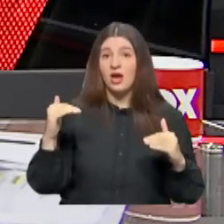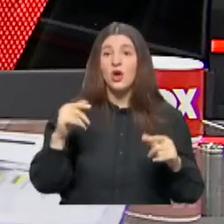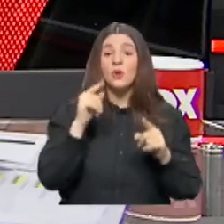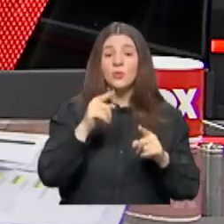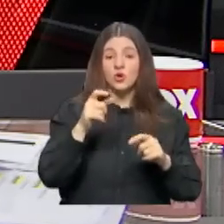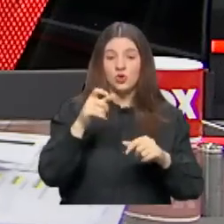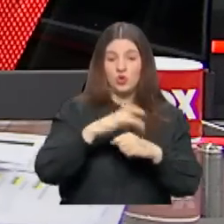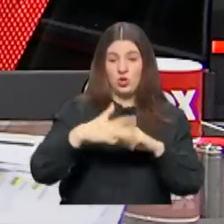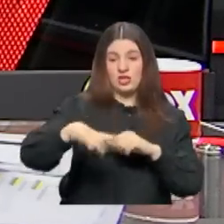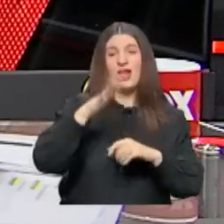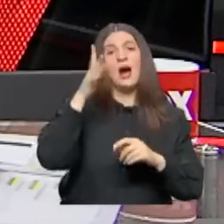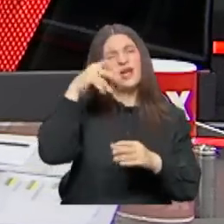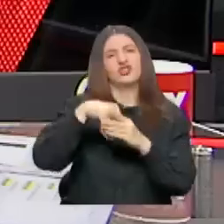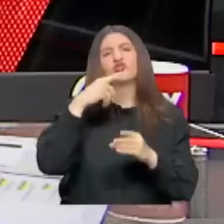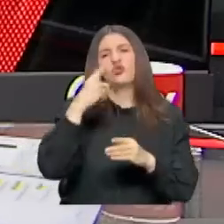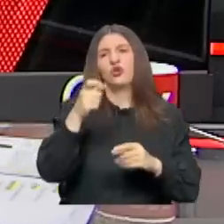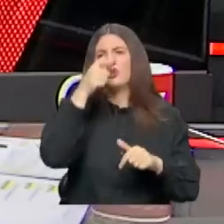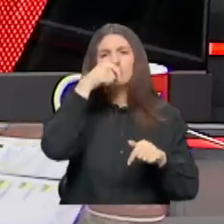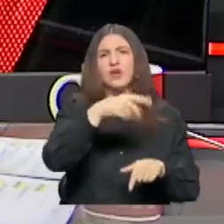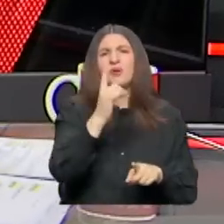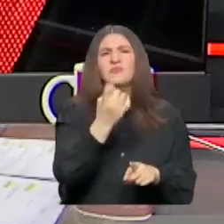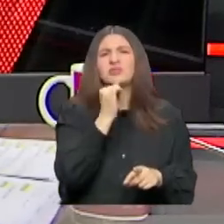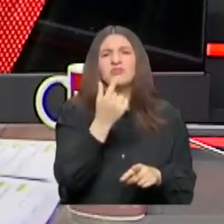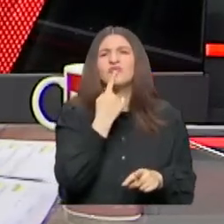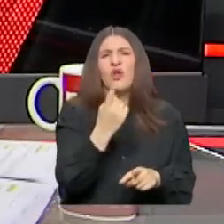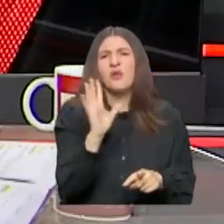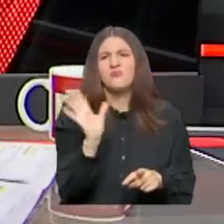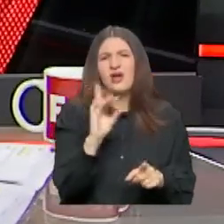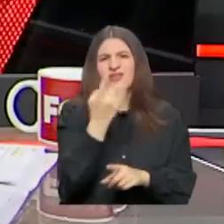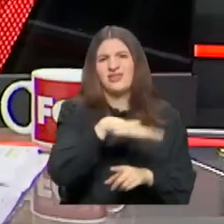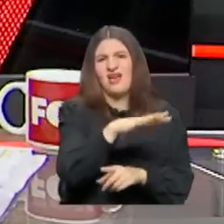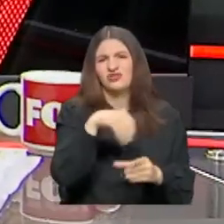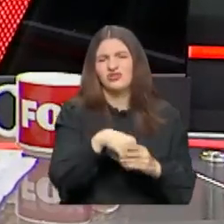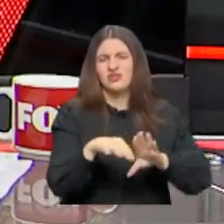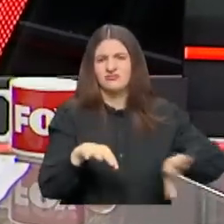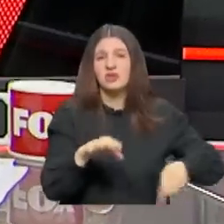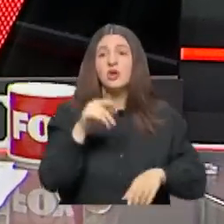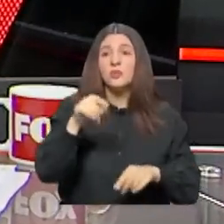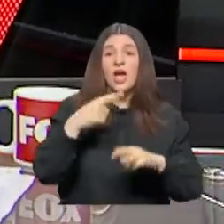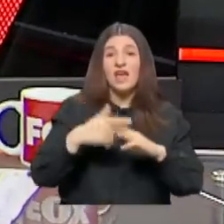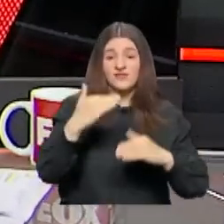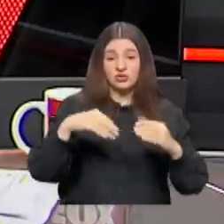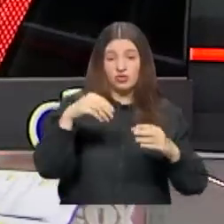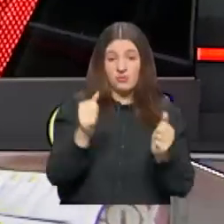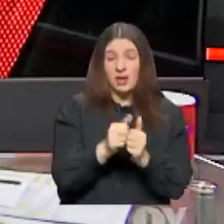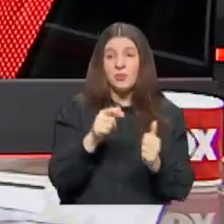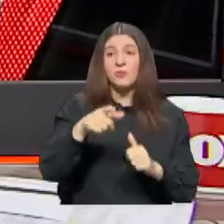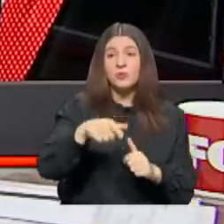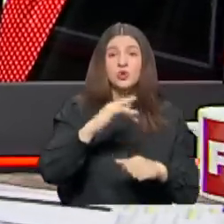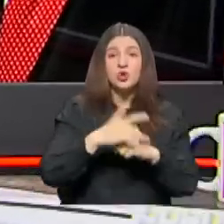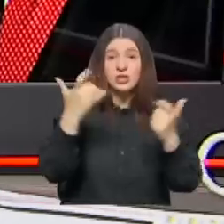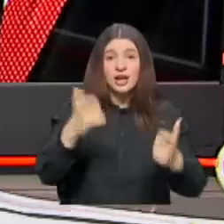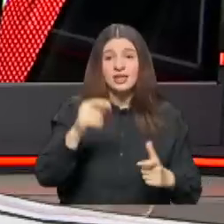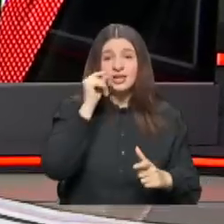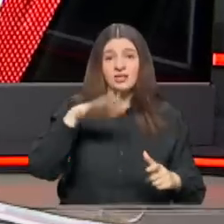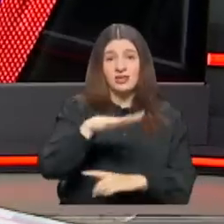bu ülkenin insanları, Amerika için söylüyorum, Türkiye'de kimse böyle bir şey söylemiyor iktidarda. Bu enflasyonla bu ülkenin